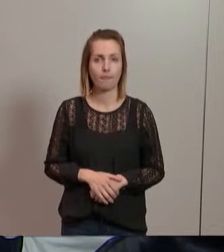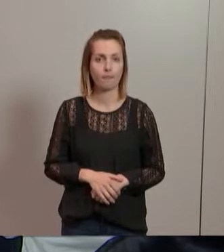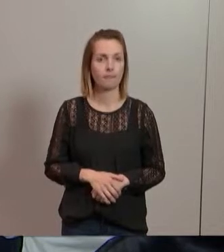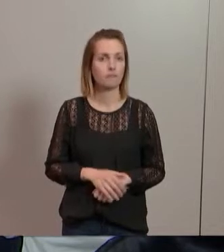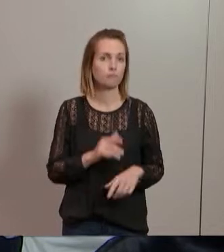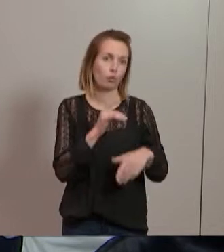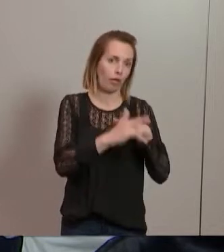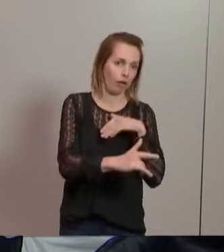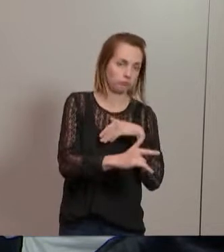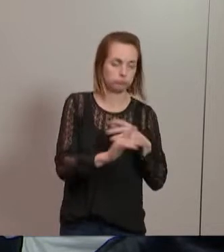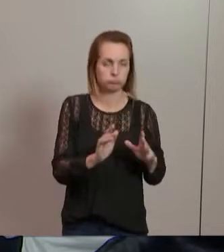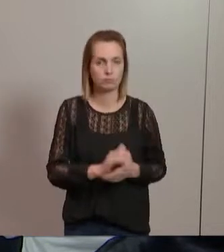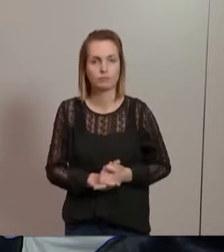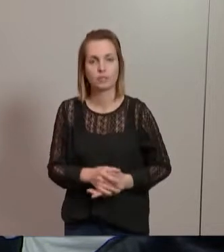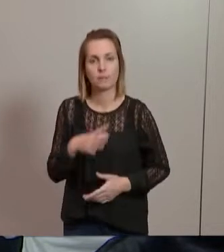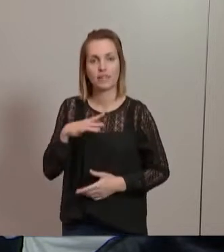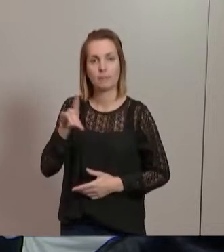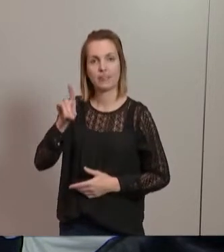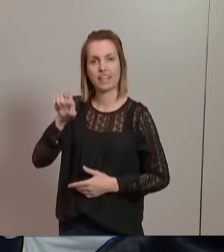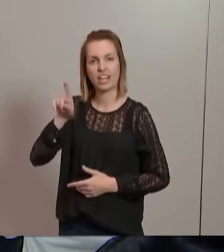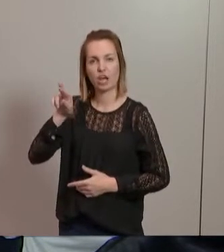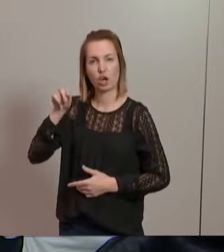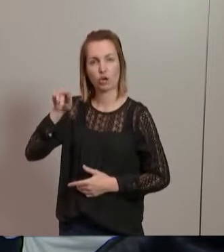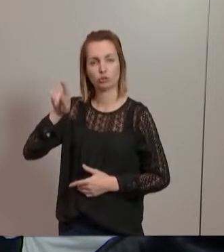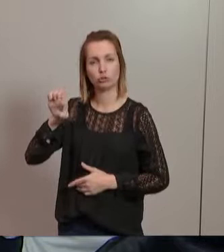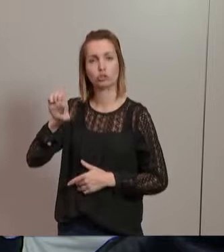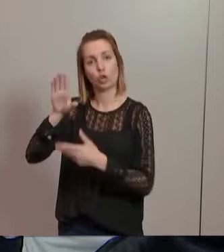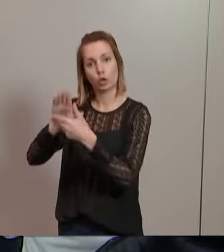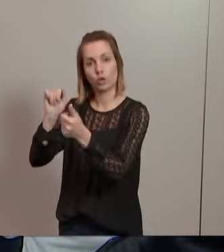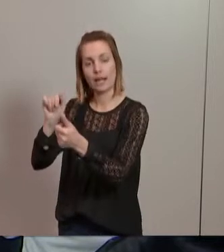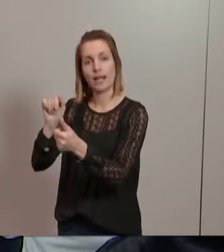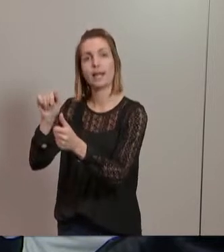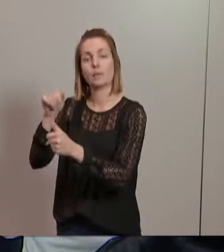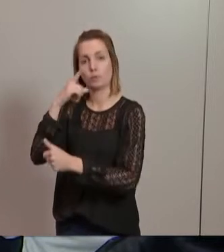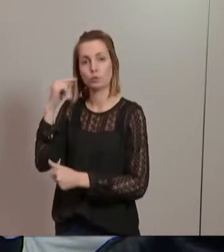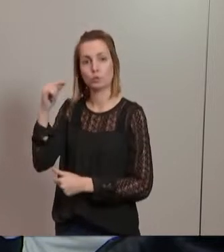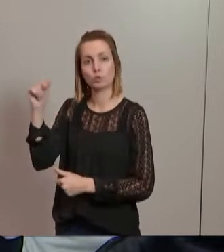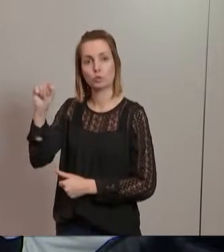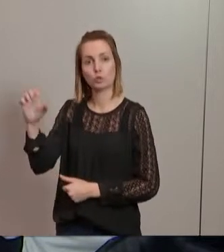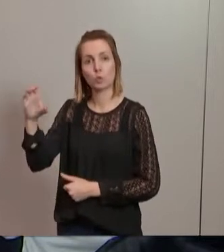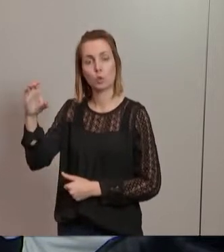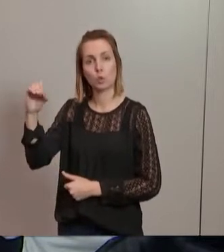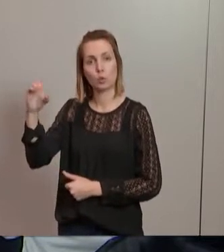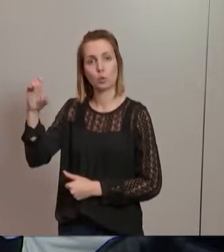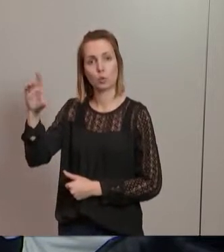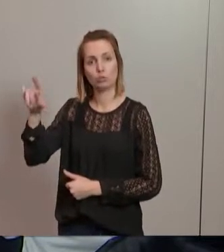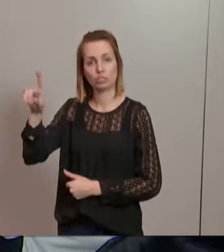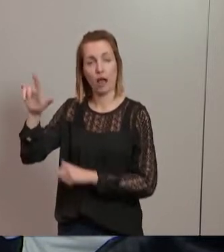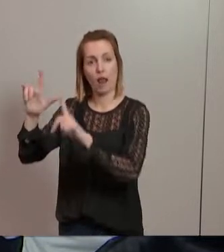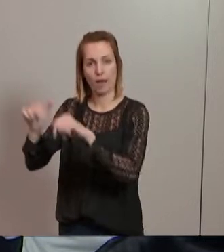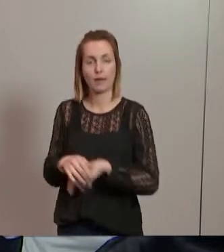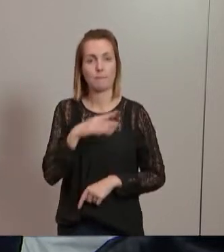Léger retard. Catherine Desgranges, absente, pouvoir à Jean-Michel Socoja. Isabelle Leray.